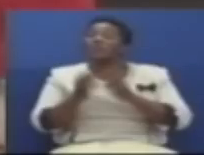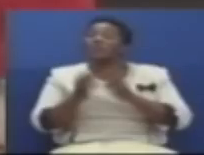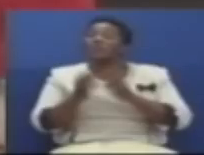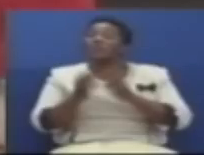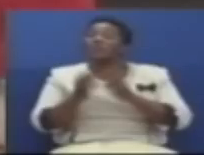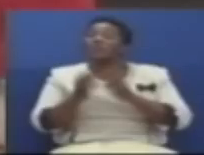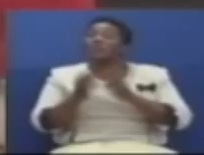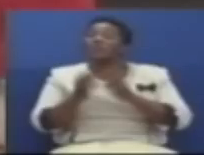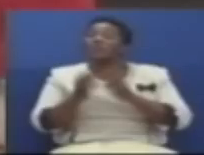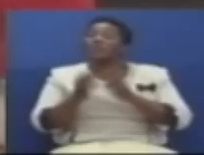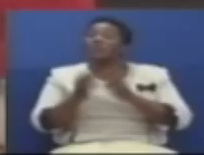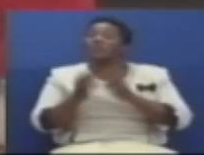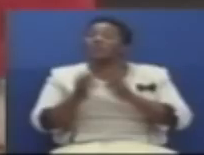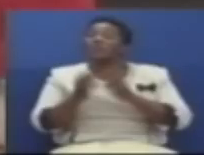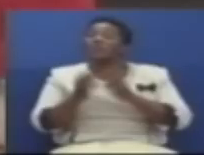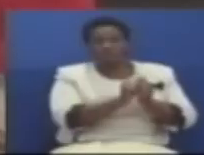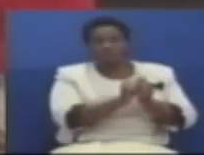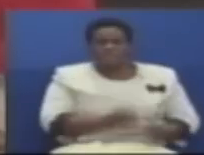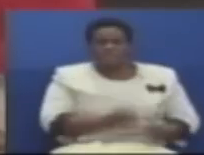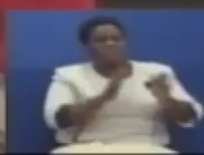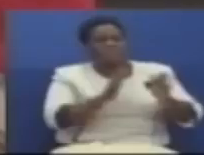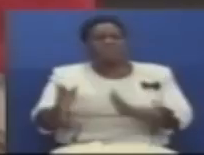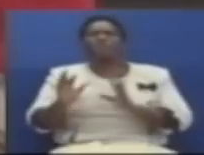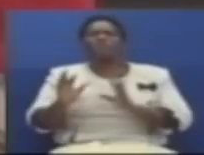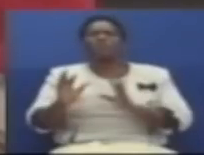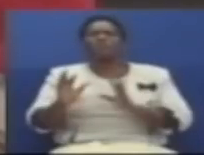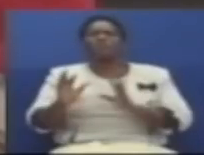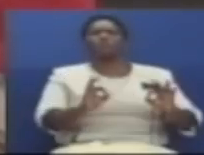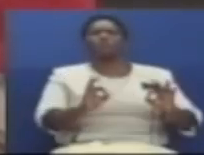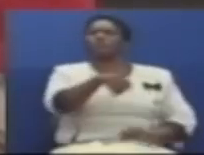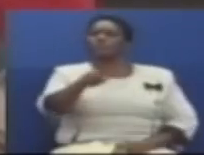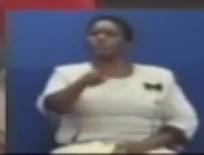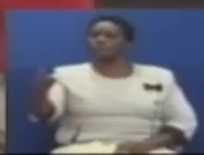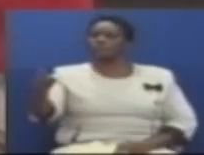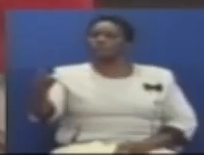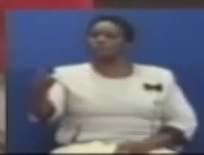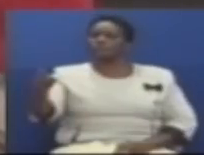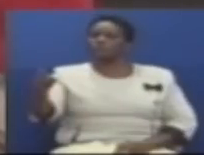tangu 2010 mipango inapangwa kweli kweli, lakini utekelezaji hakuna.